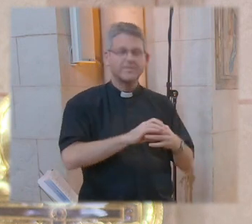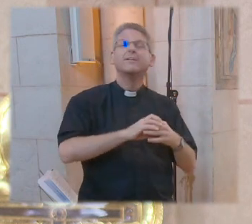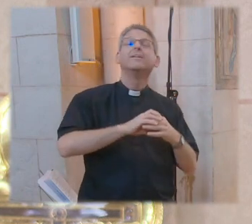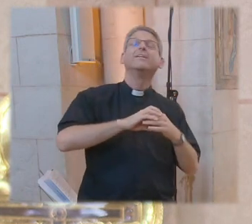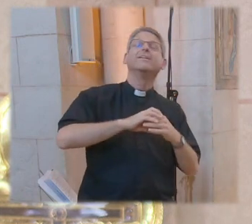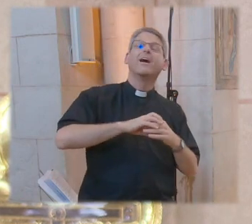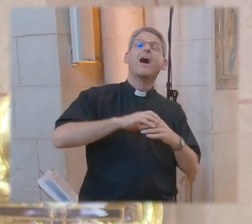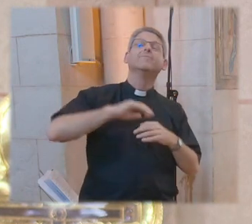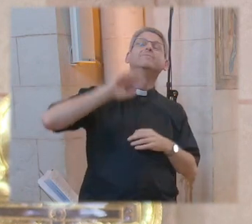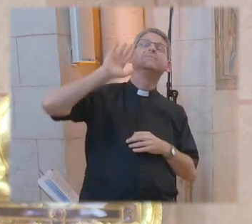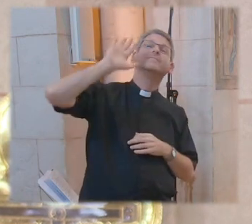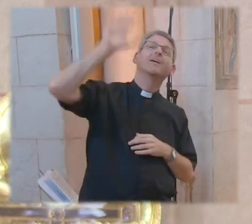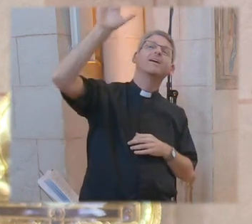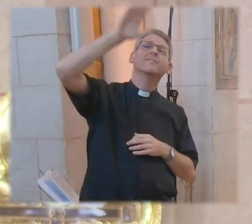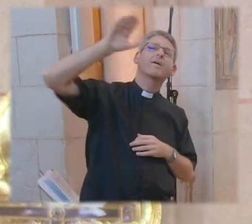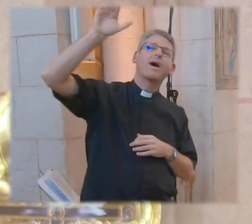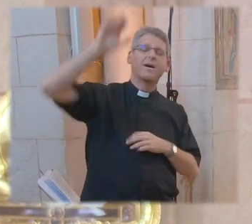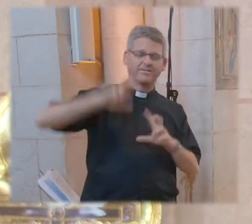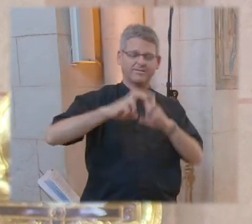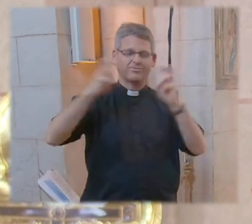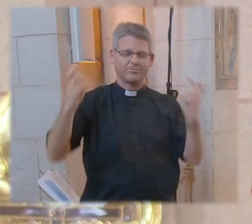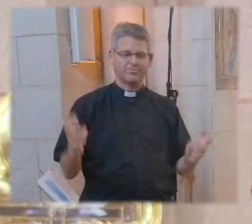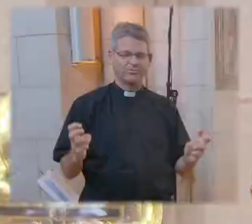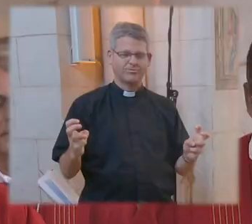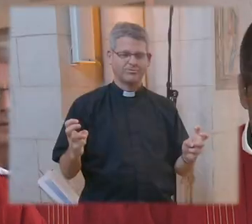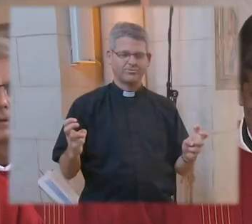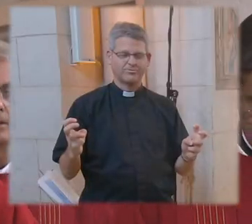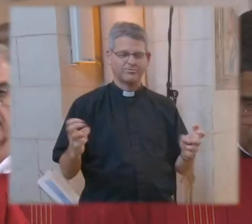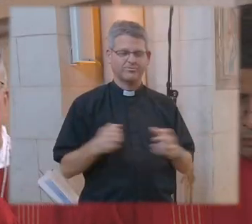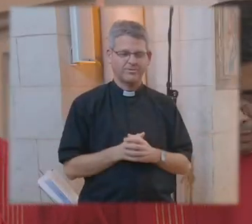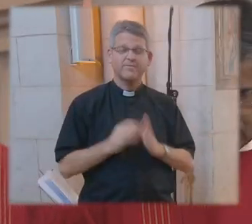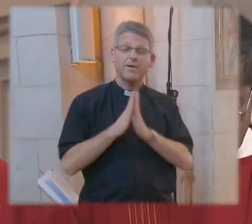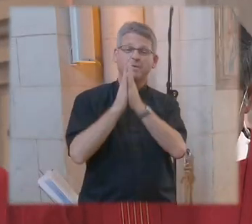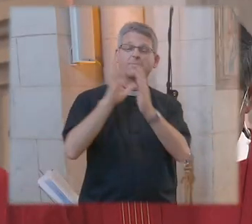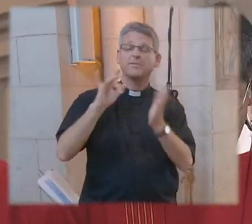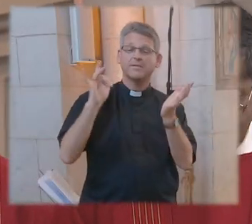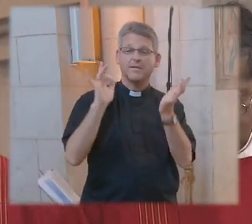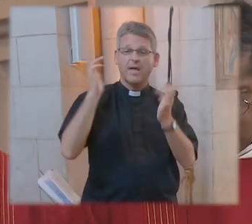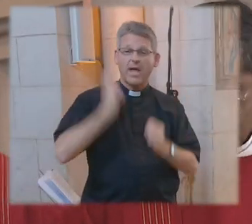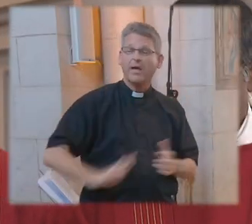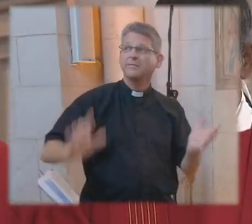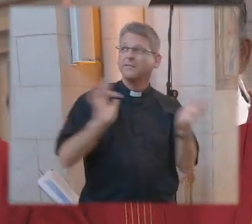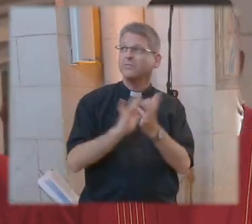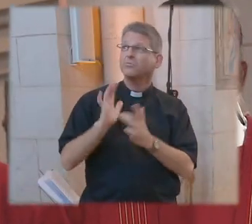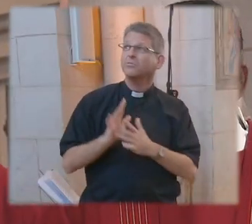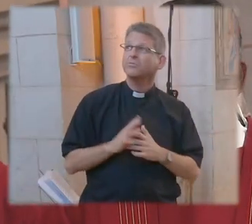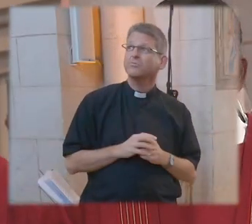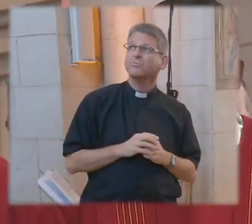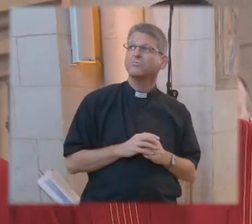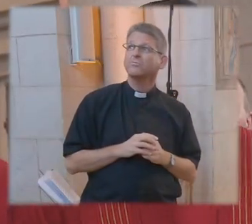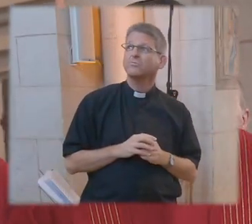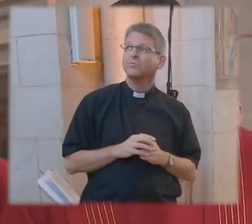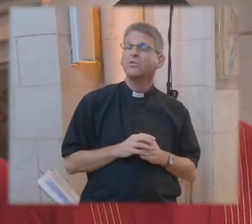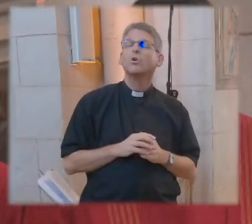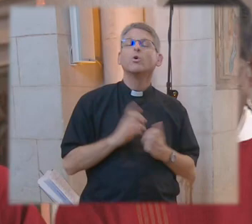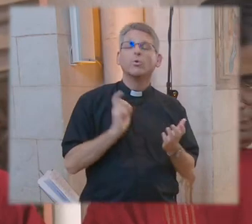zu Tische sitzen in deinem Reich. Darum bitten wir dich durch unseren Herrn Jesus Christus, denn